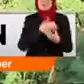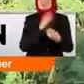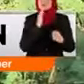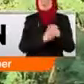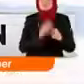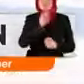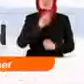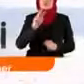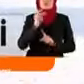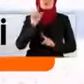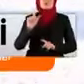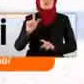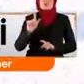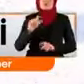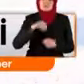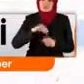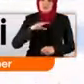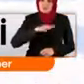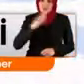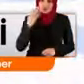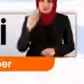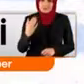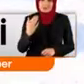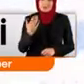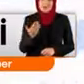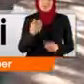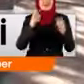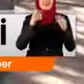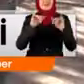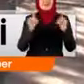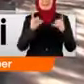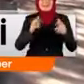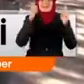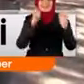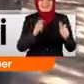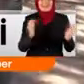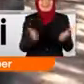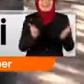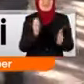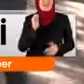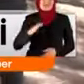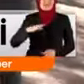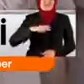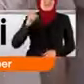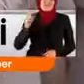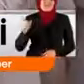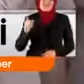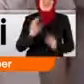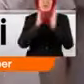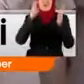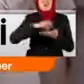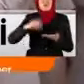şekilde geçerli ancak mesire yerlerine yoğun ilgi nedeniyle Orman Bölge Müdürü Yusuf Şahin duruma bir alternatif geliştirdi